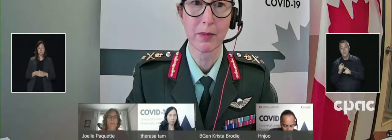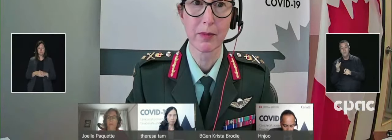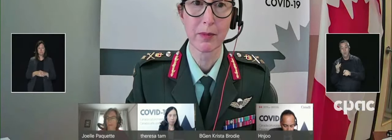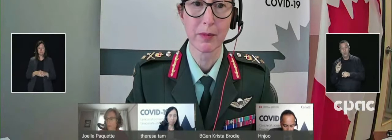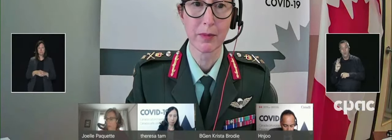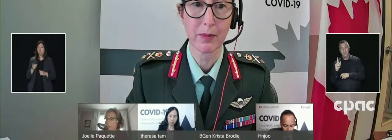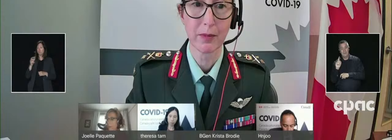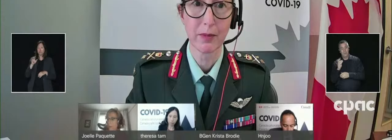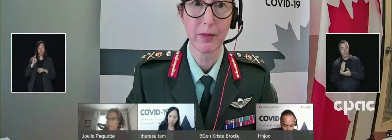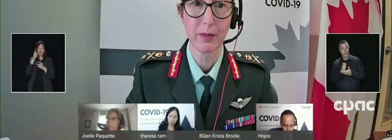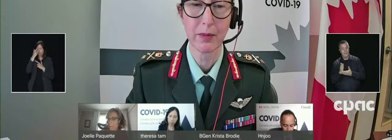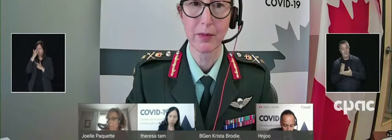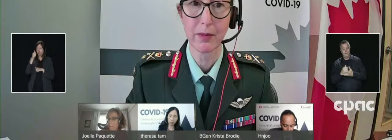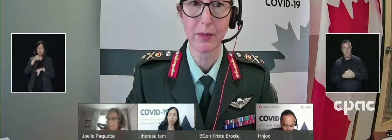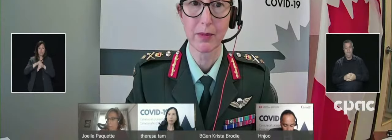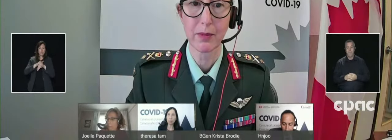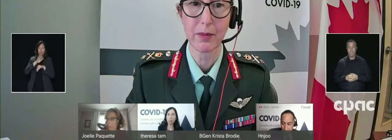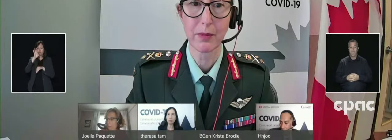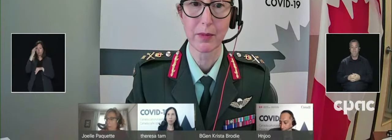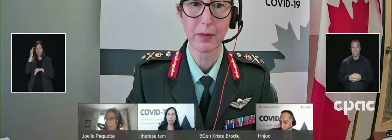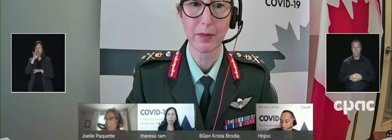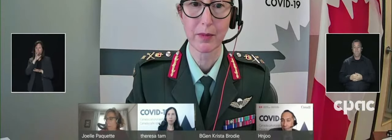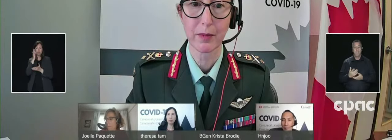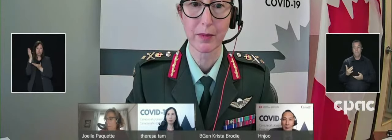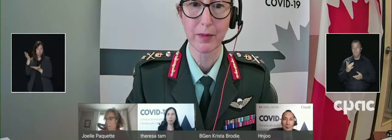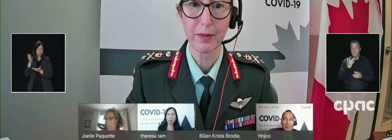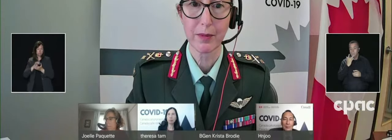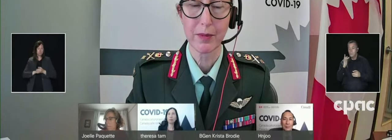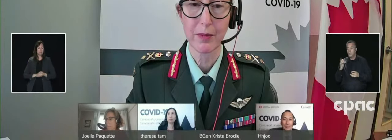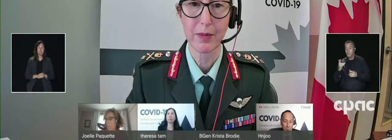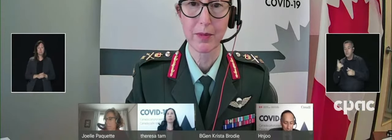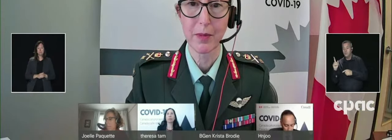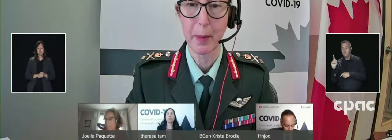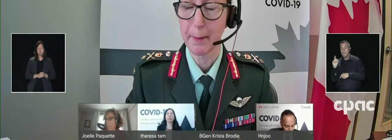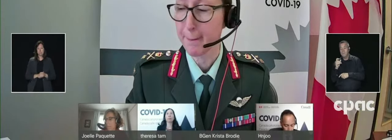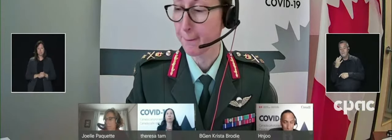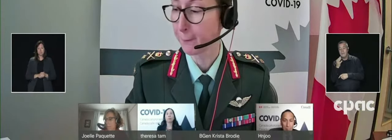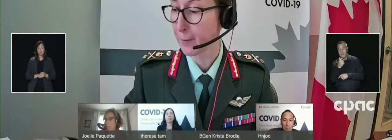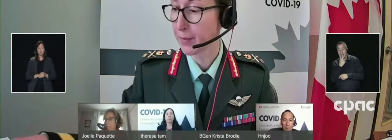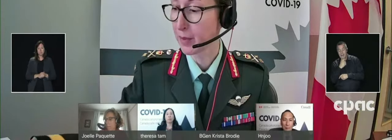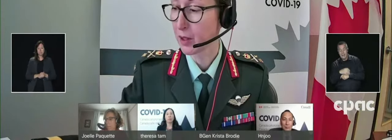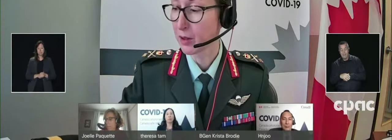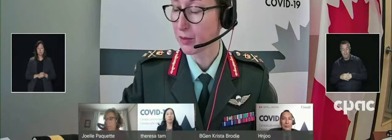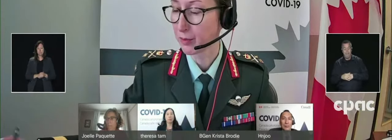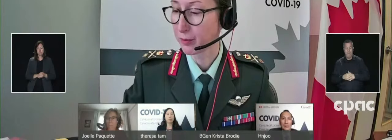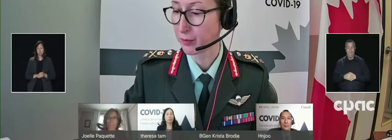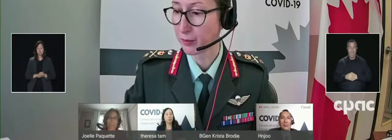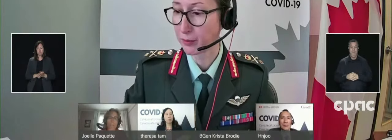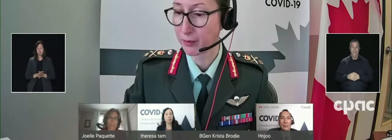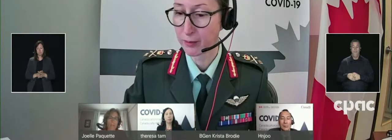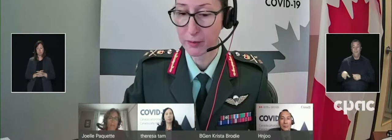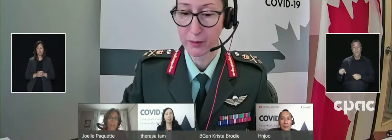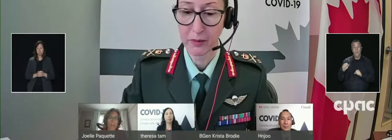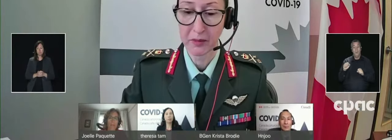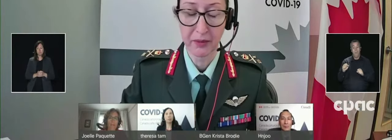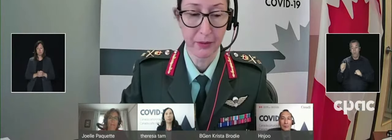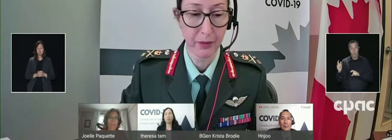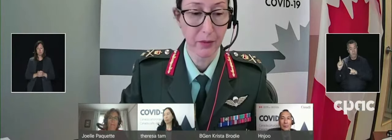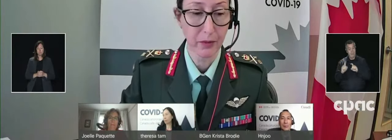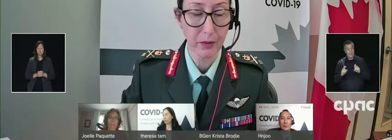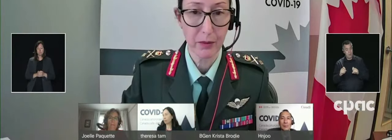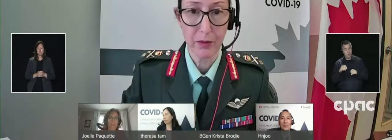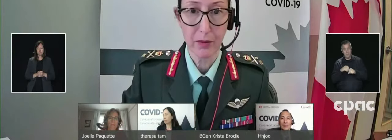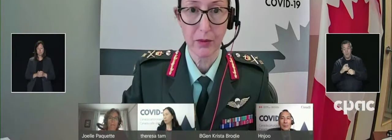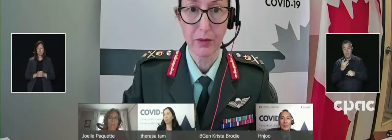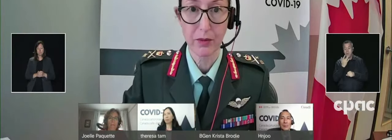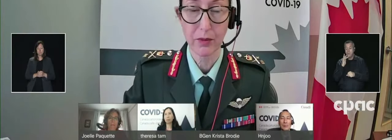questions in both official languages. Nous vous demandons de vous limiter à une question et seulement une question suivie. Vous pouvez poser vos questions dans l'une ou